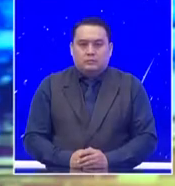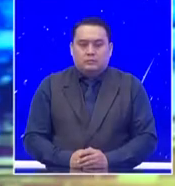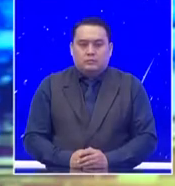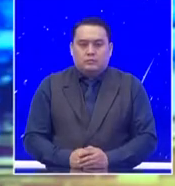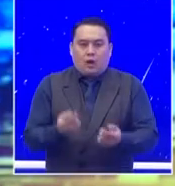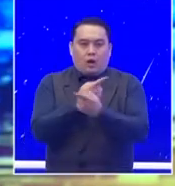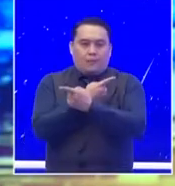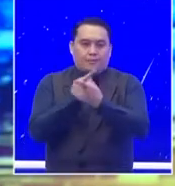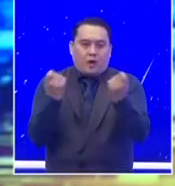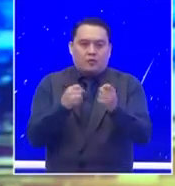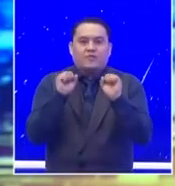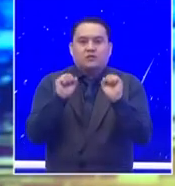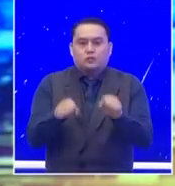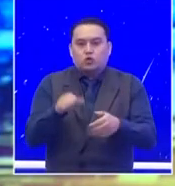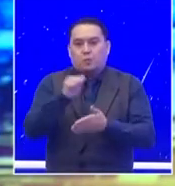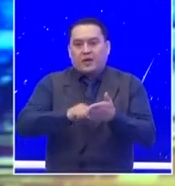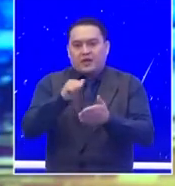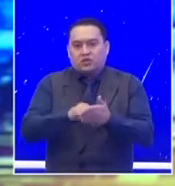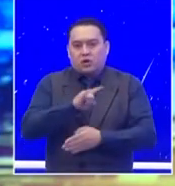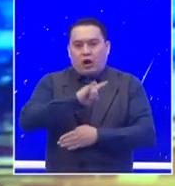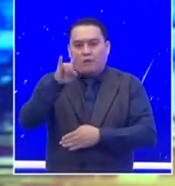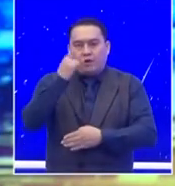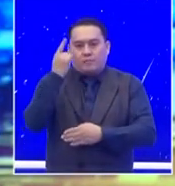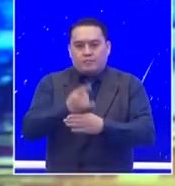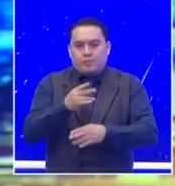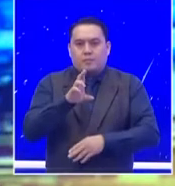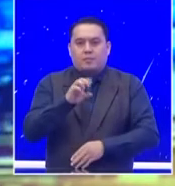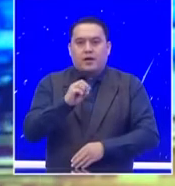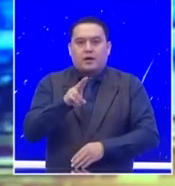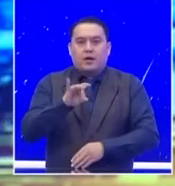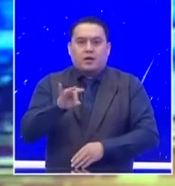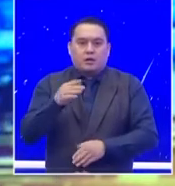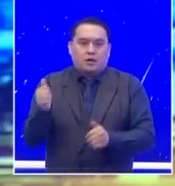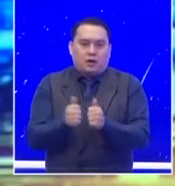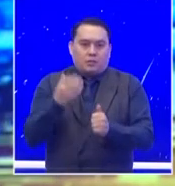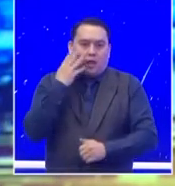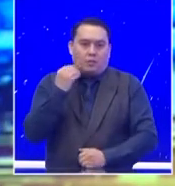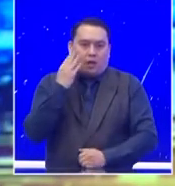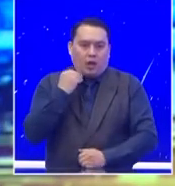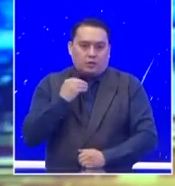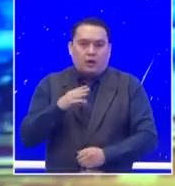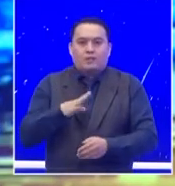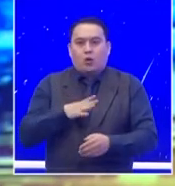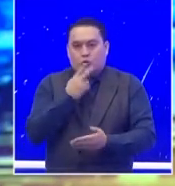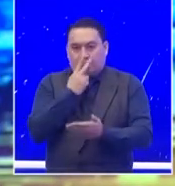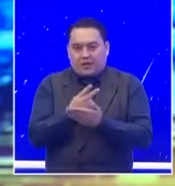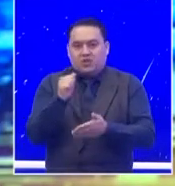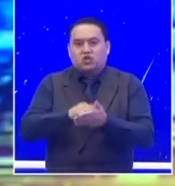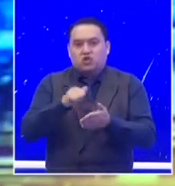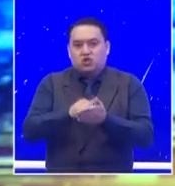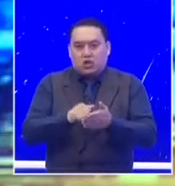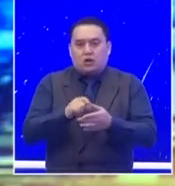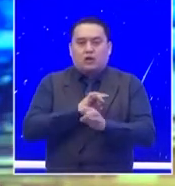48-386. Названа наиболее вероятная причина авиакатастрофы самолета Black Air близ Алматы. Спутный след как причина